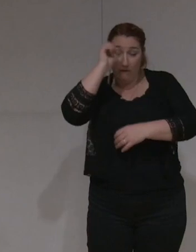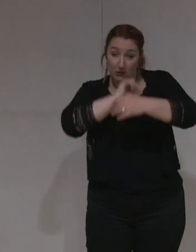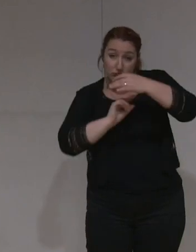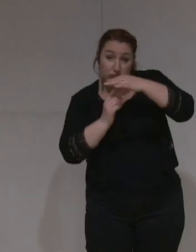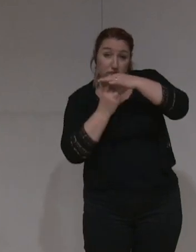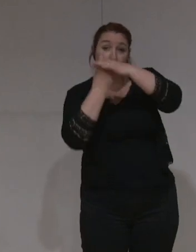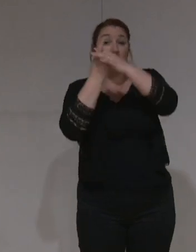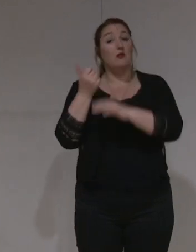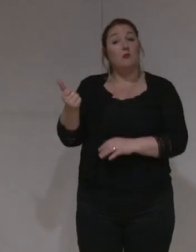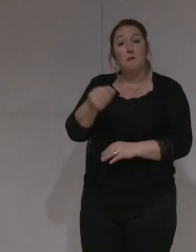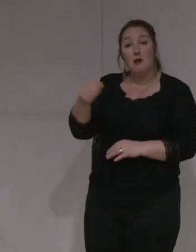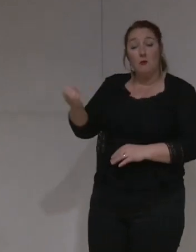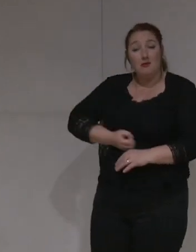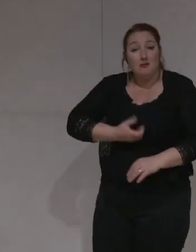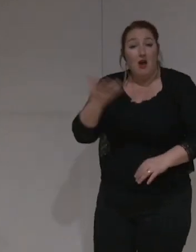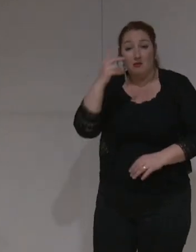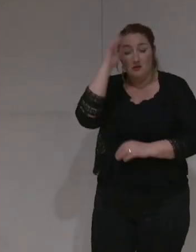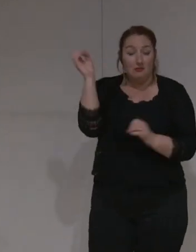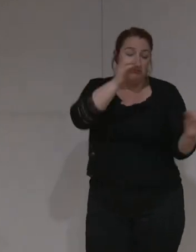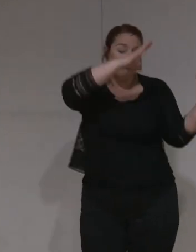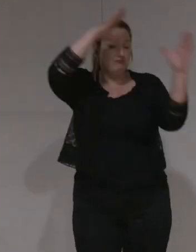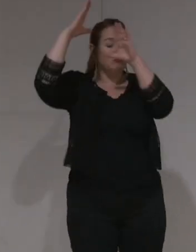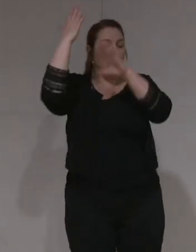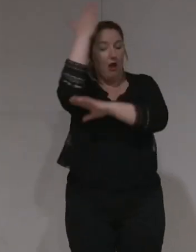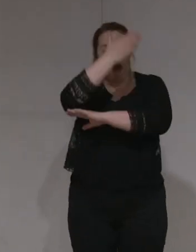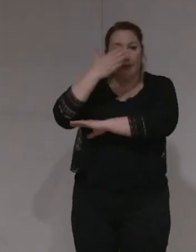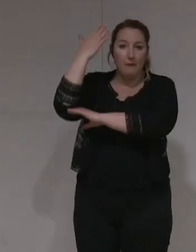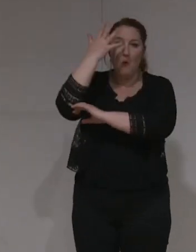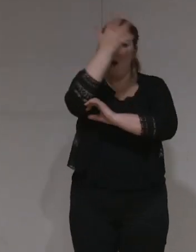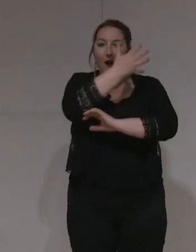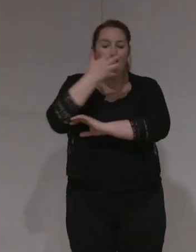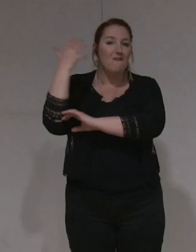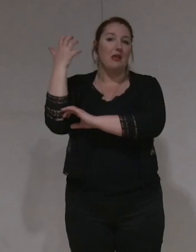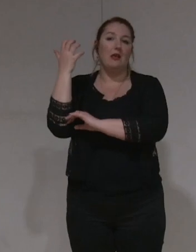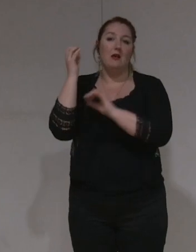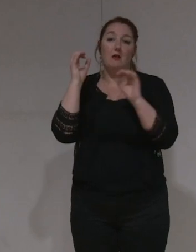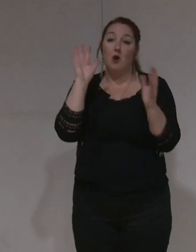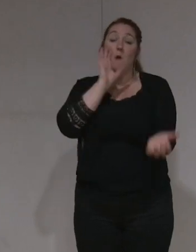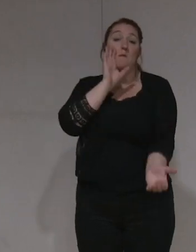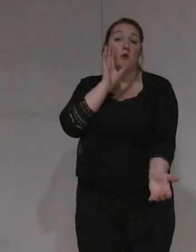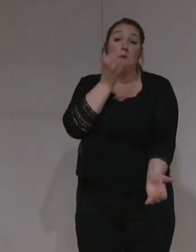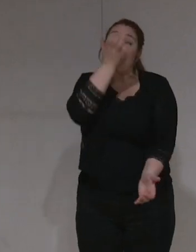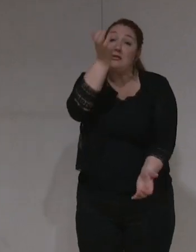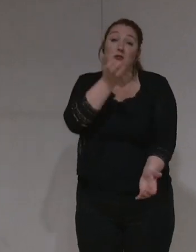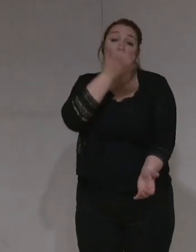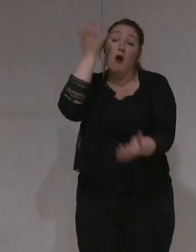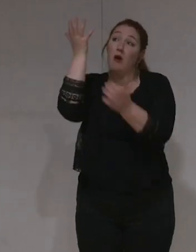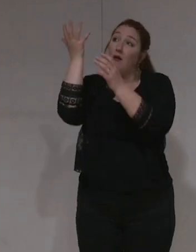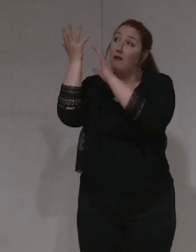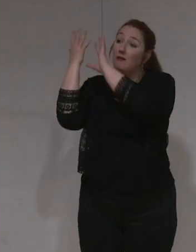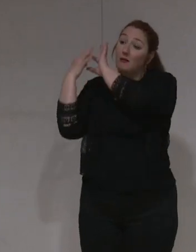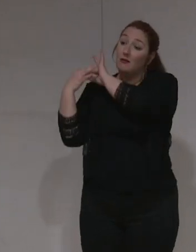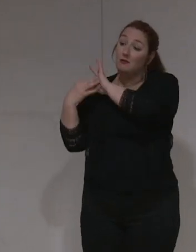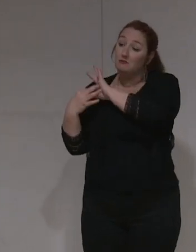à tous ces animaux d'Afrique qui sont comme des sortes survivances de la préhistoire et qui sont dans notre